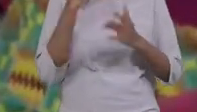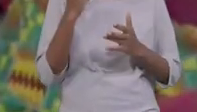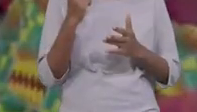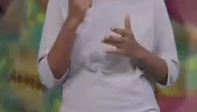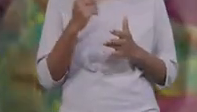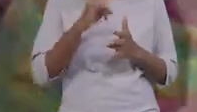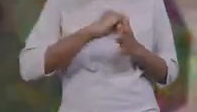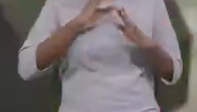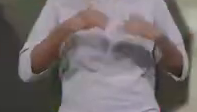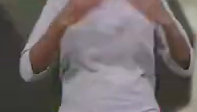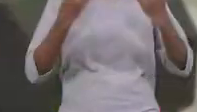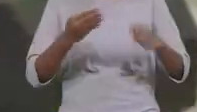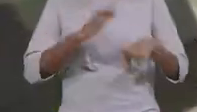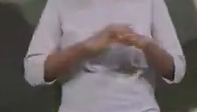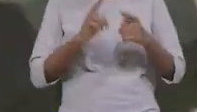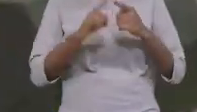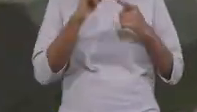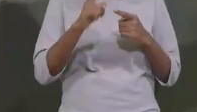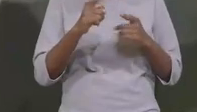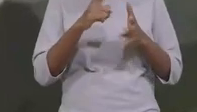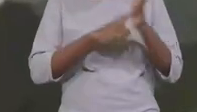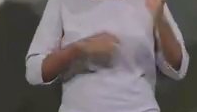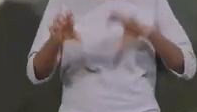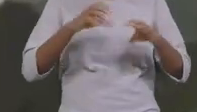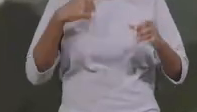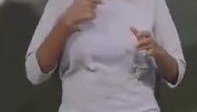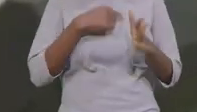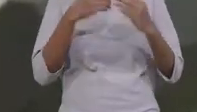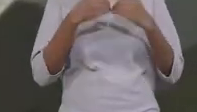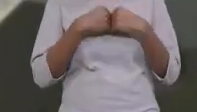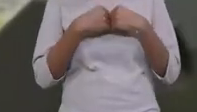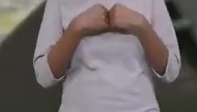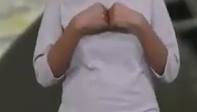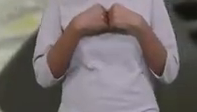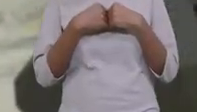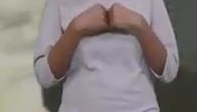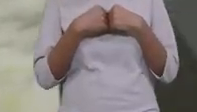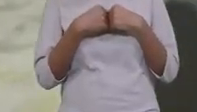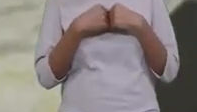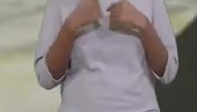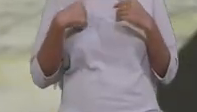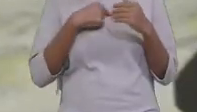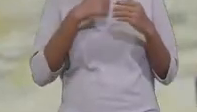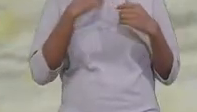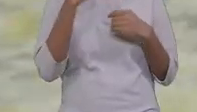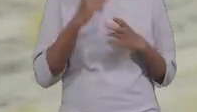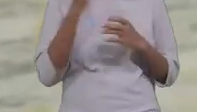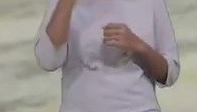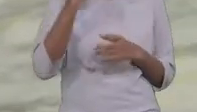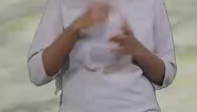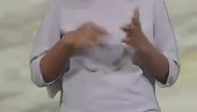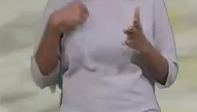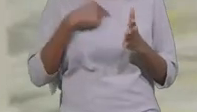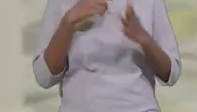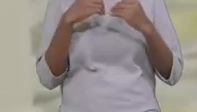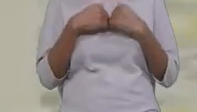voici, je vous ai donné le pouvoir. Qu'est-ce que nous avons? Qu'est-ce que nous avons? Nous devons comprendre ce